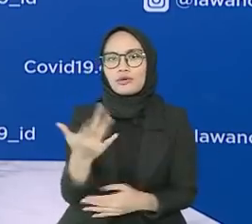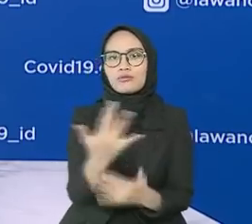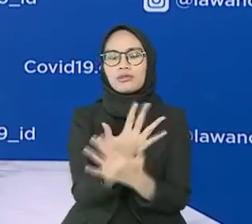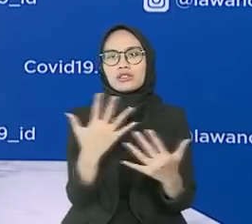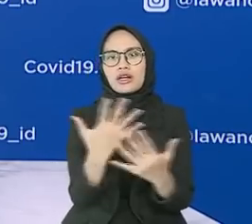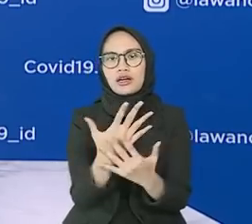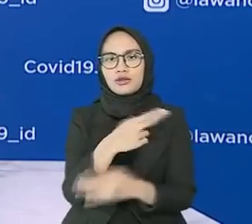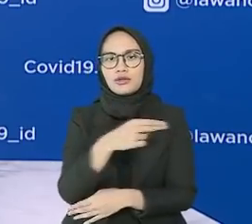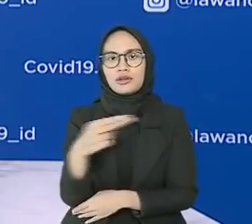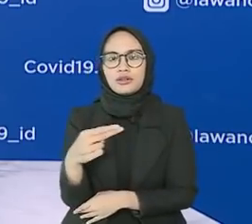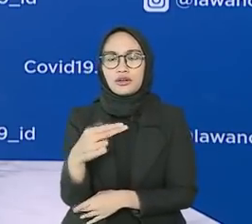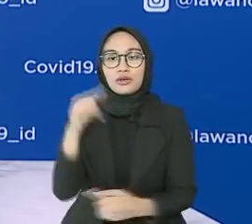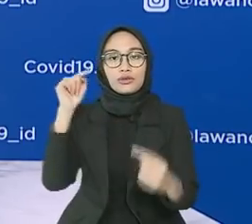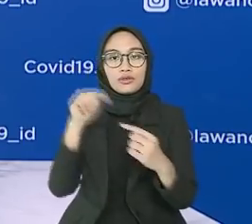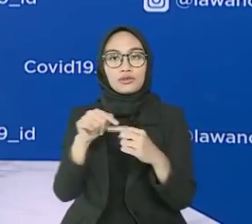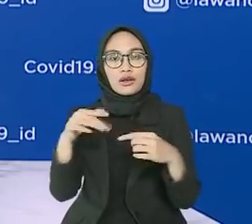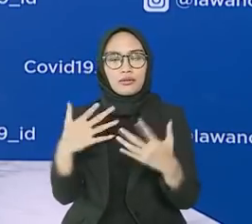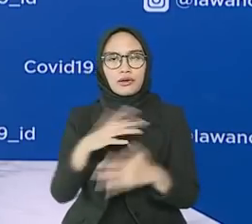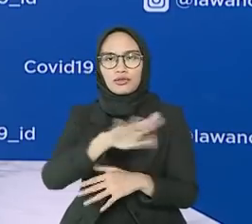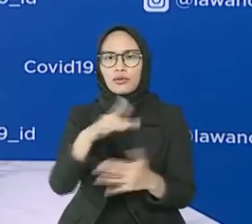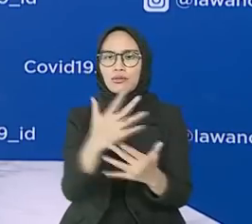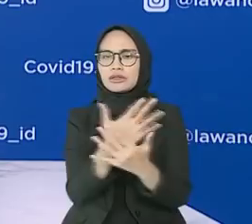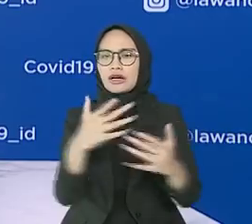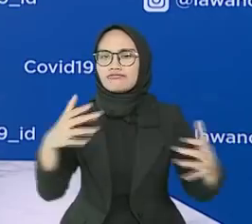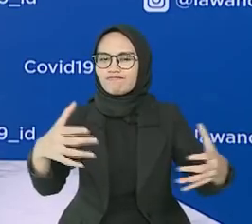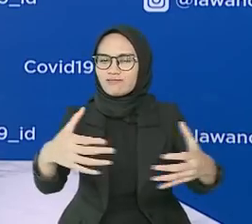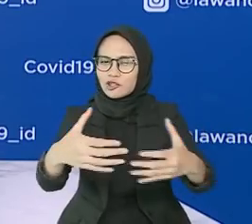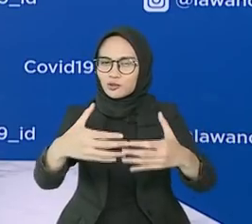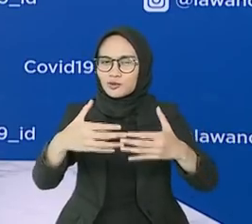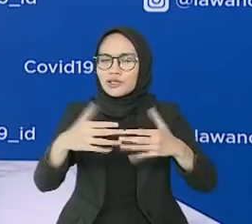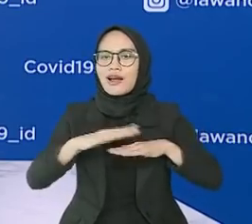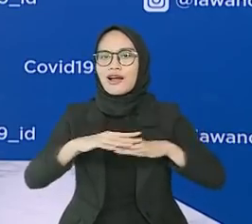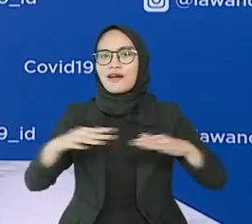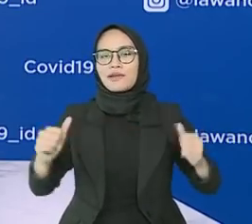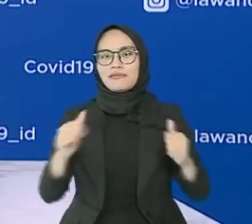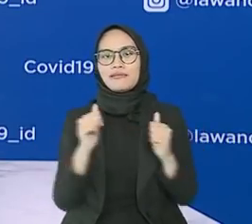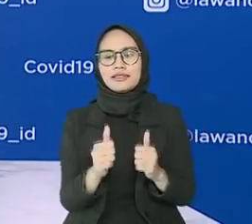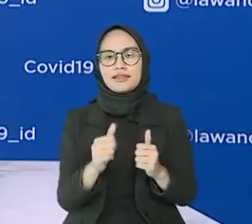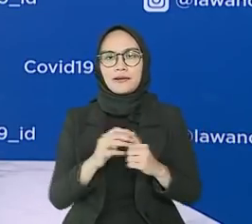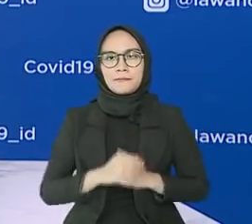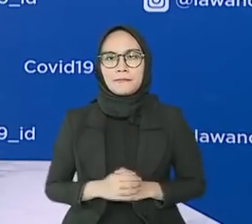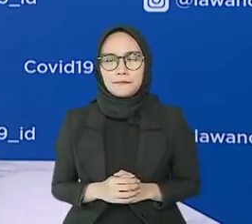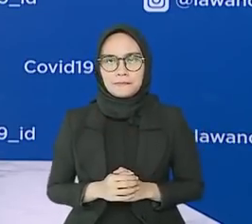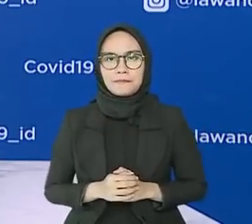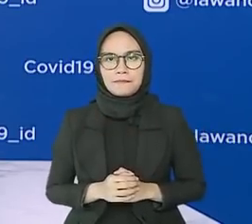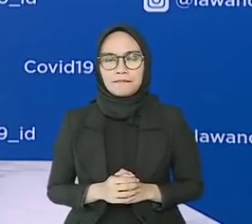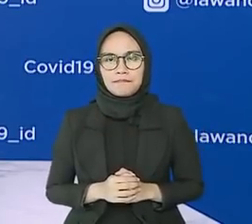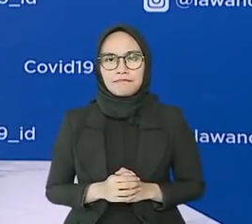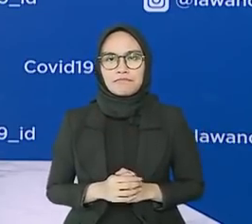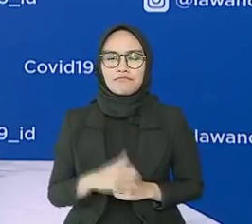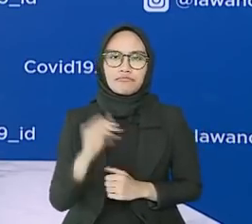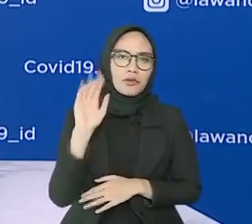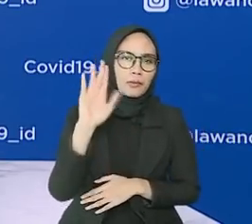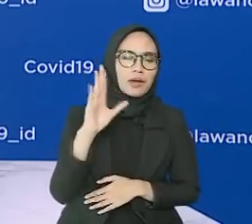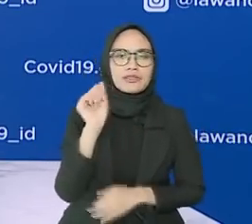demi melindungi semua kalangan masyarakat dan mencapai cita-cita masyarakat yang produktif dan aman